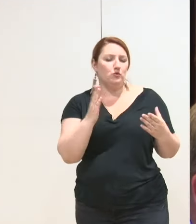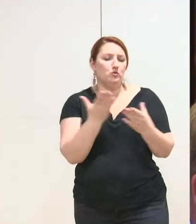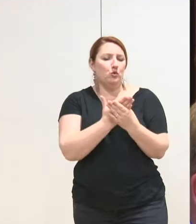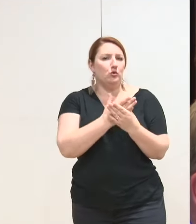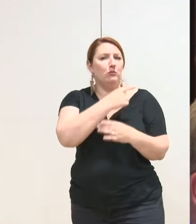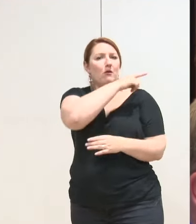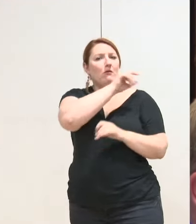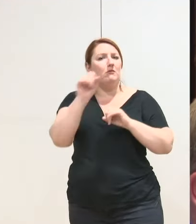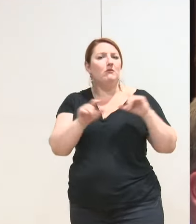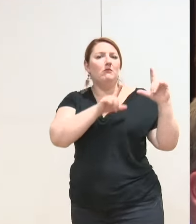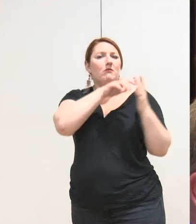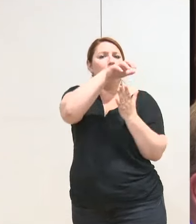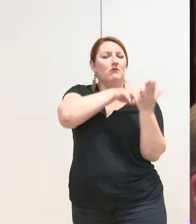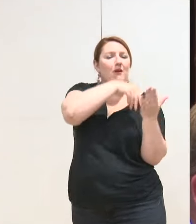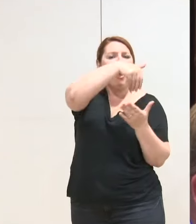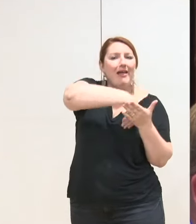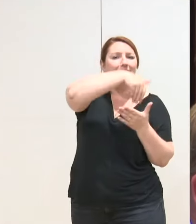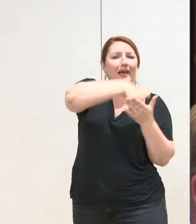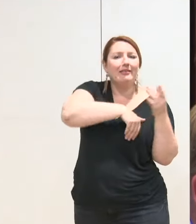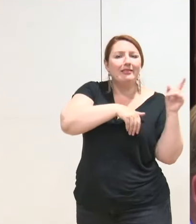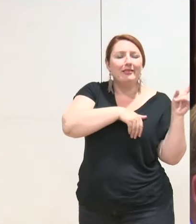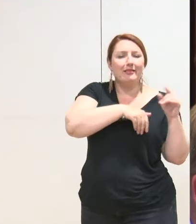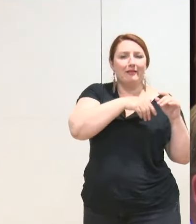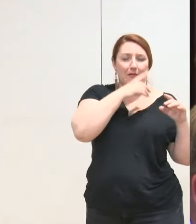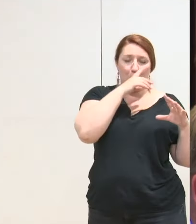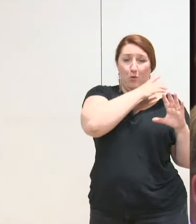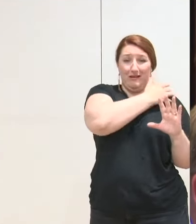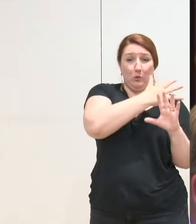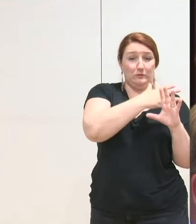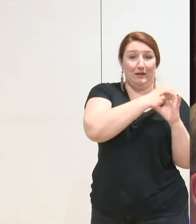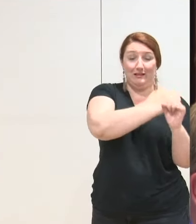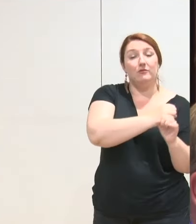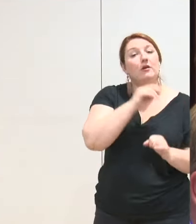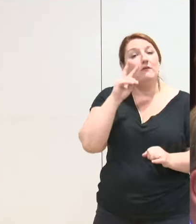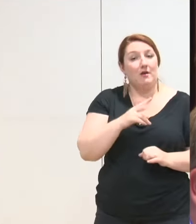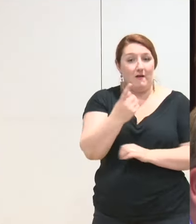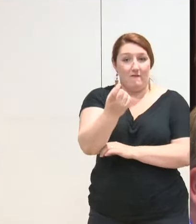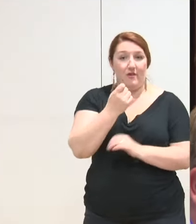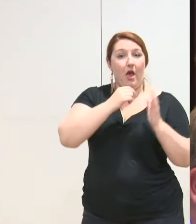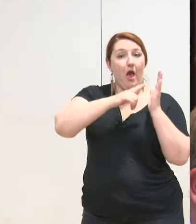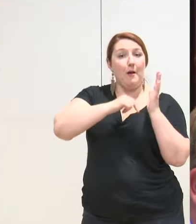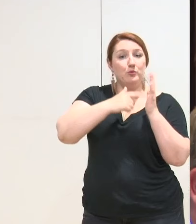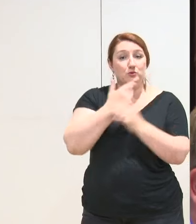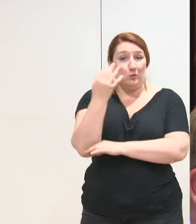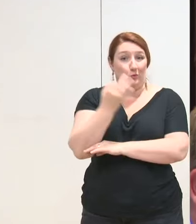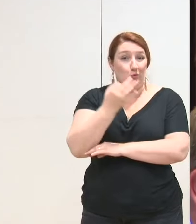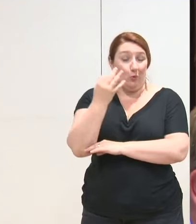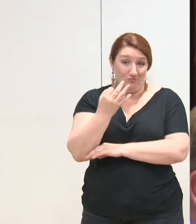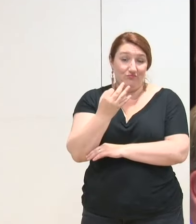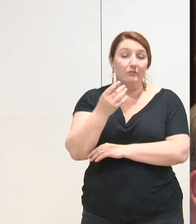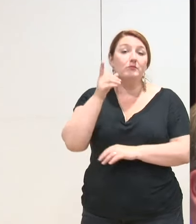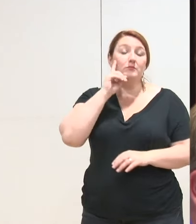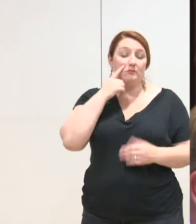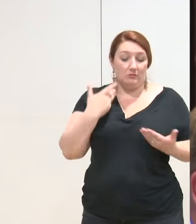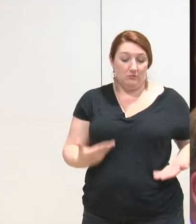que vous avez produit en interne elle est liée c'est vrai à des taux d'imposition qui aujourd'hui font qu'à Grenoble